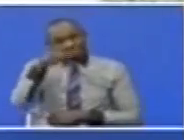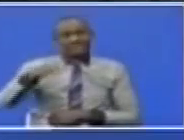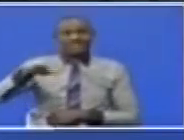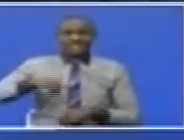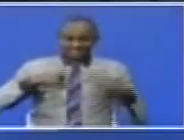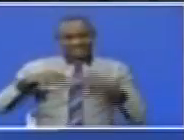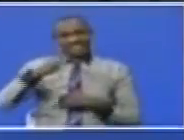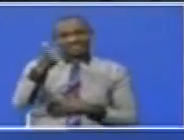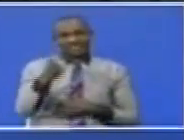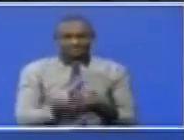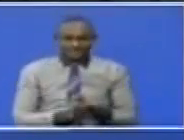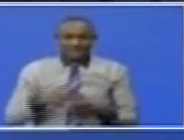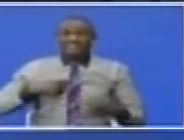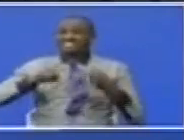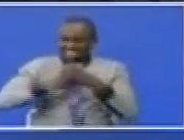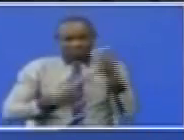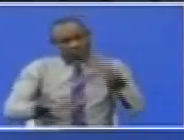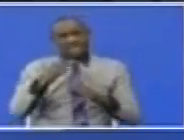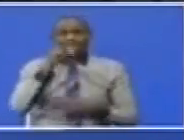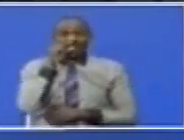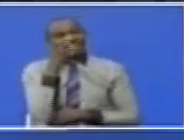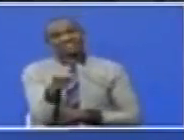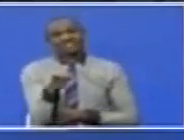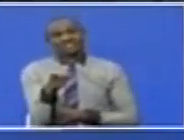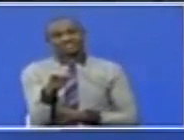Gatere. Nilianza hii kazi ya kuuza bangi